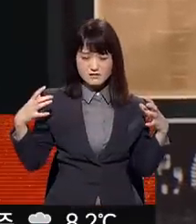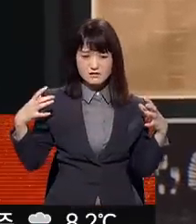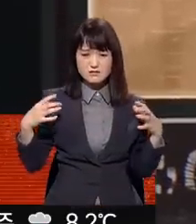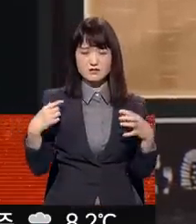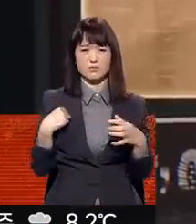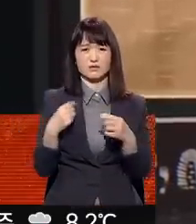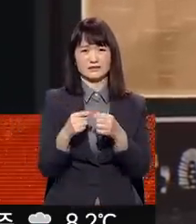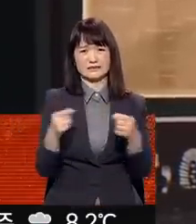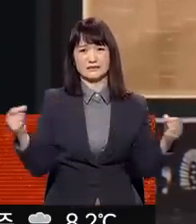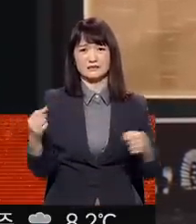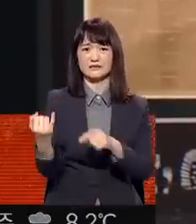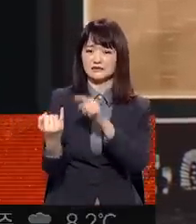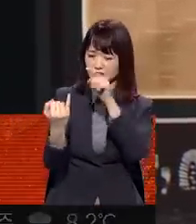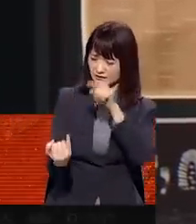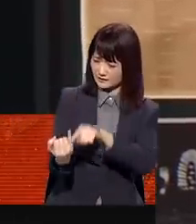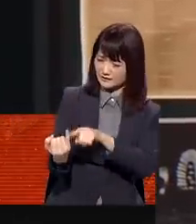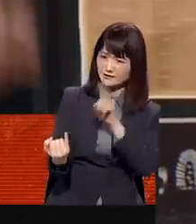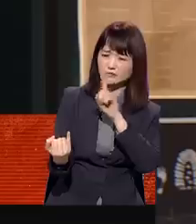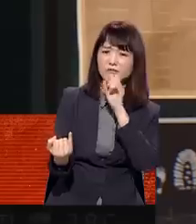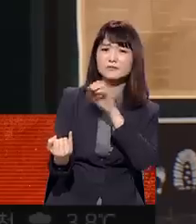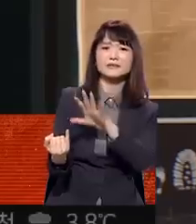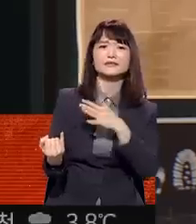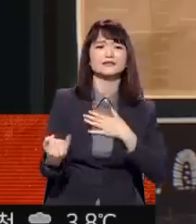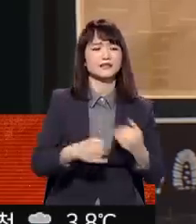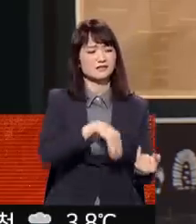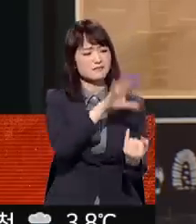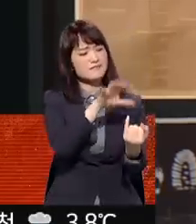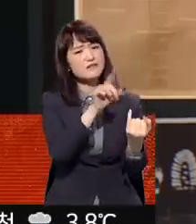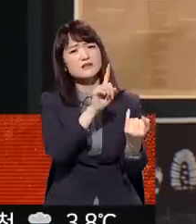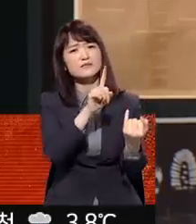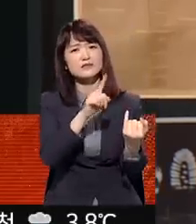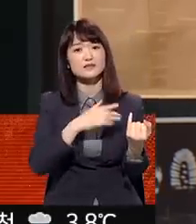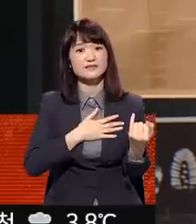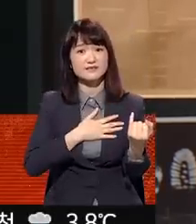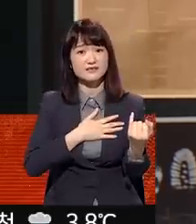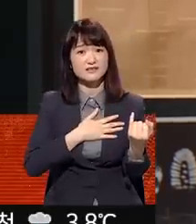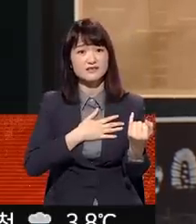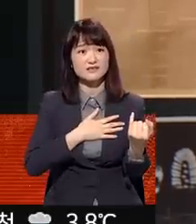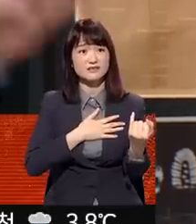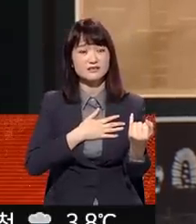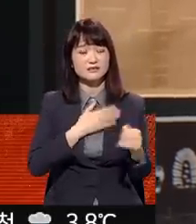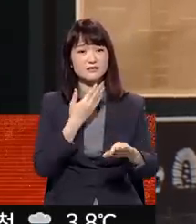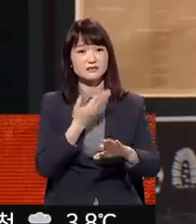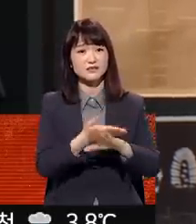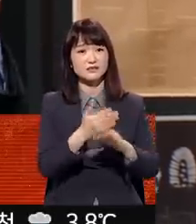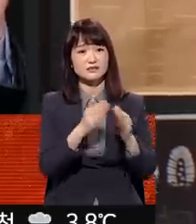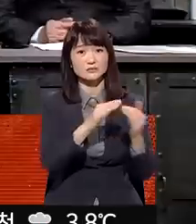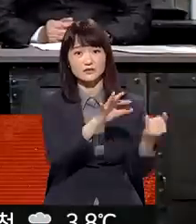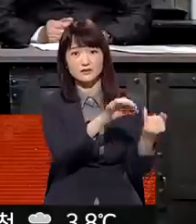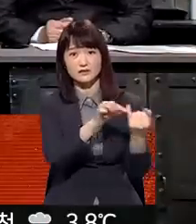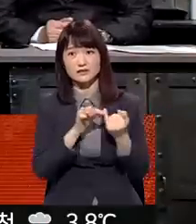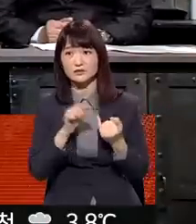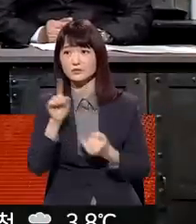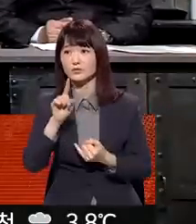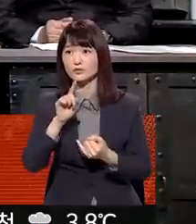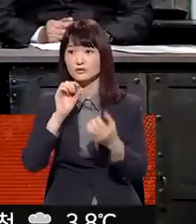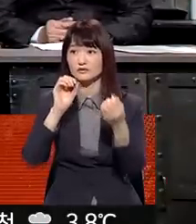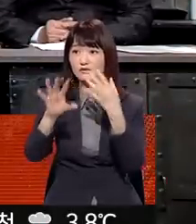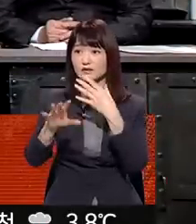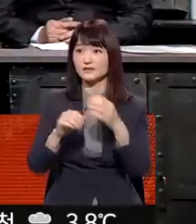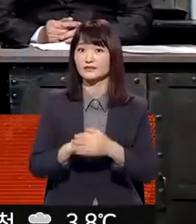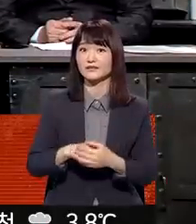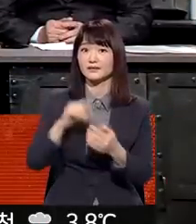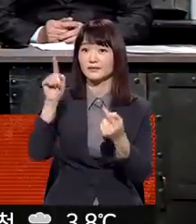늘어나는데 저 개집애한테는 아무 말도 않고 왜 나한테만 그래? 근데 나 다리에서 주워왔어? 동그라미.